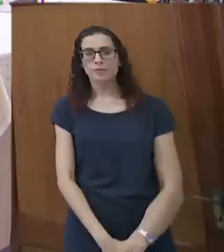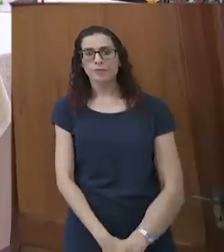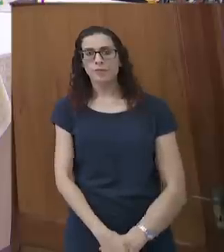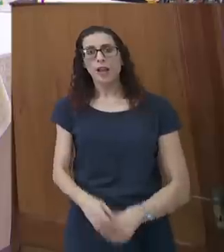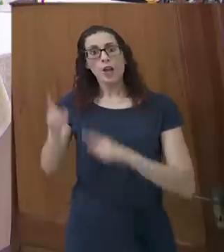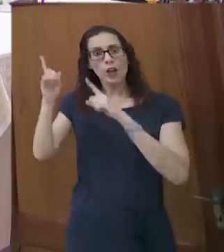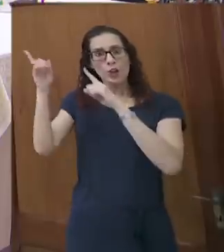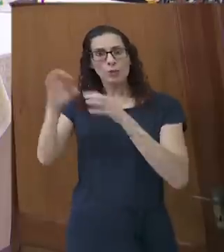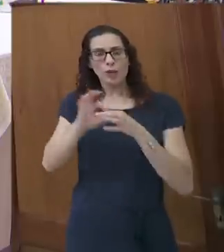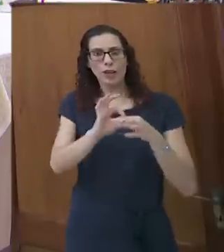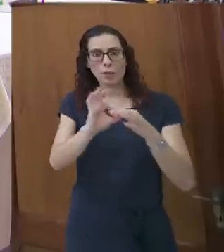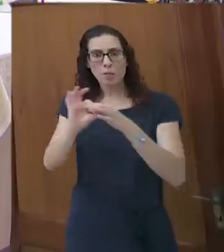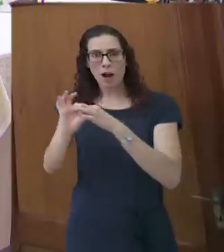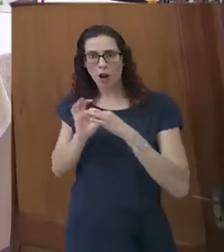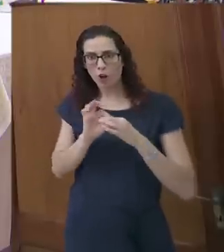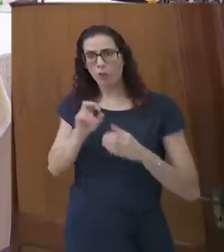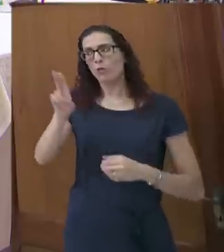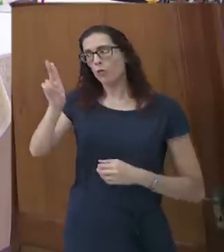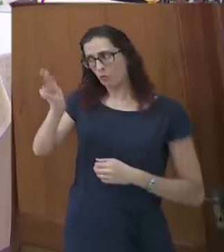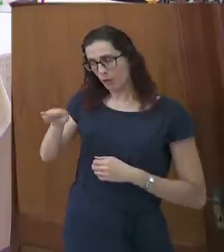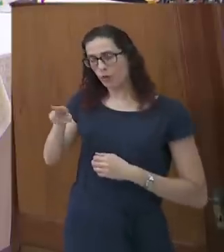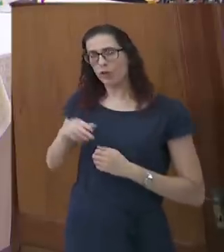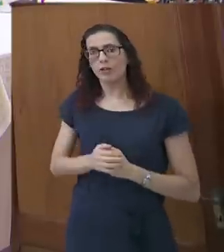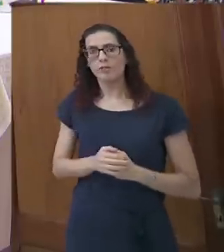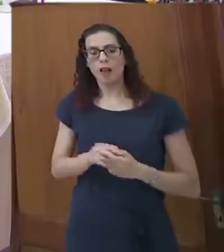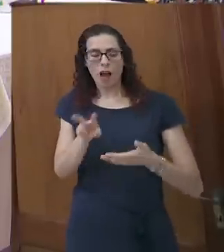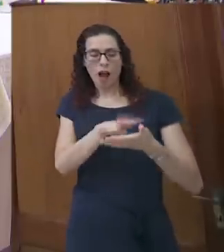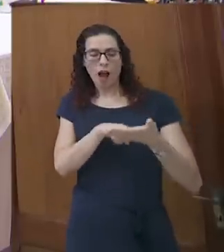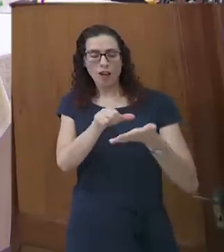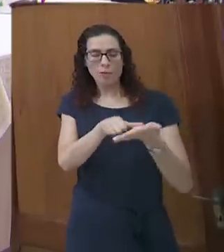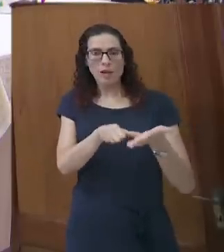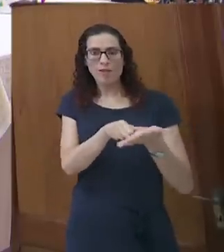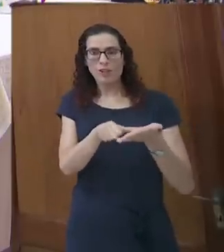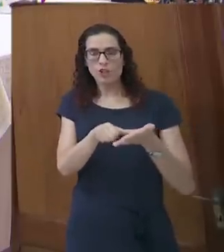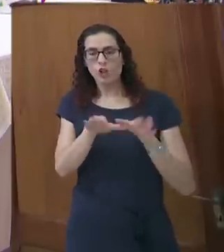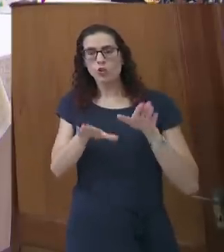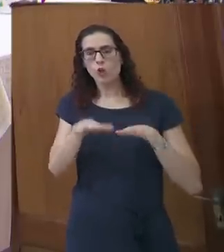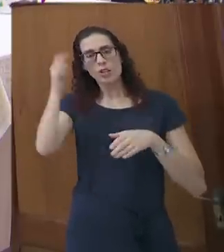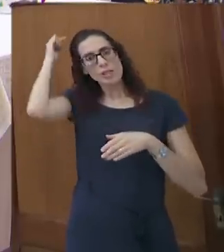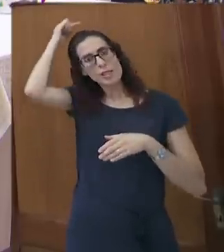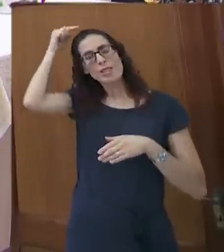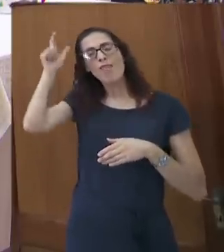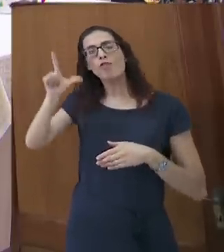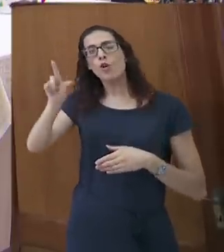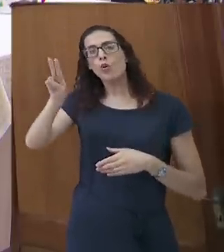Mulej ma'kom. Għalim l-Evangelju skont San Luqa.